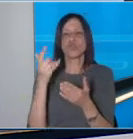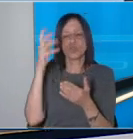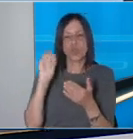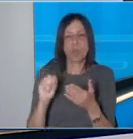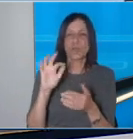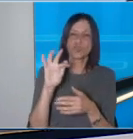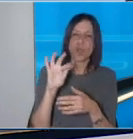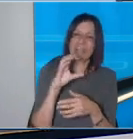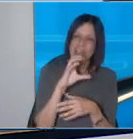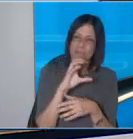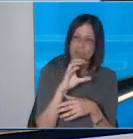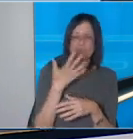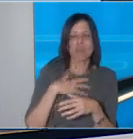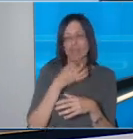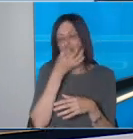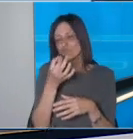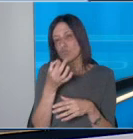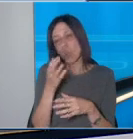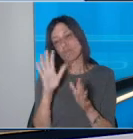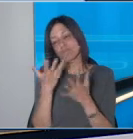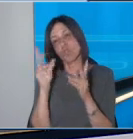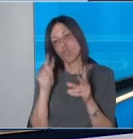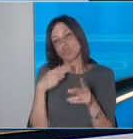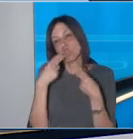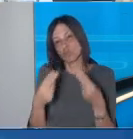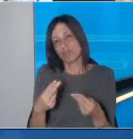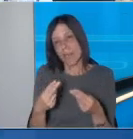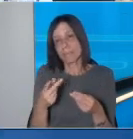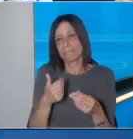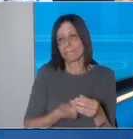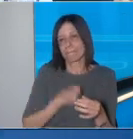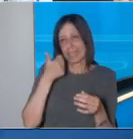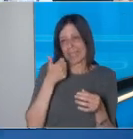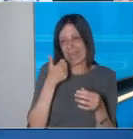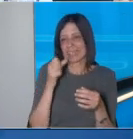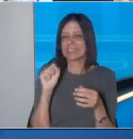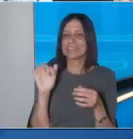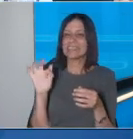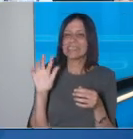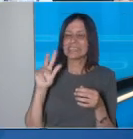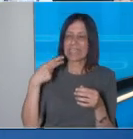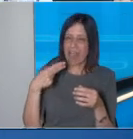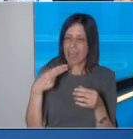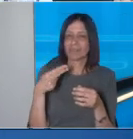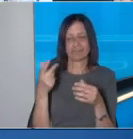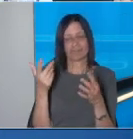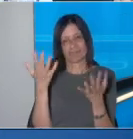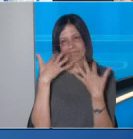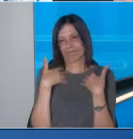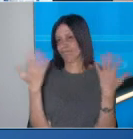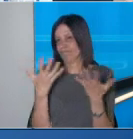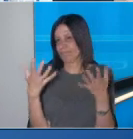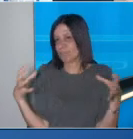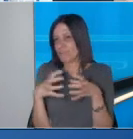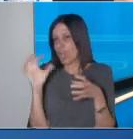ממישהי תשובה. מנכלית מפלגת ימין, סטלה ויינשטיין איתנו. שלום לך. מה שלומכם? בסדר גמור. תספרי לנו מה קורה